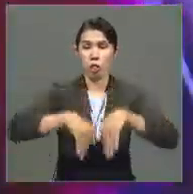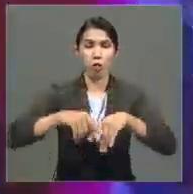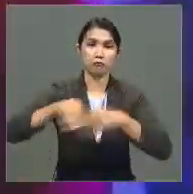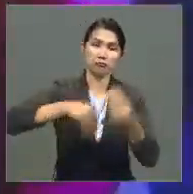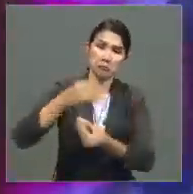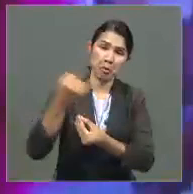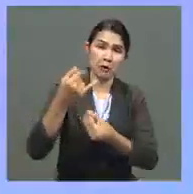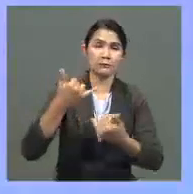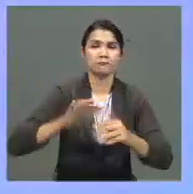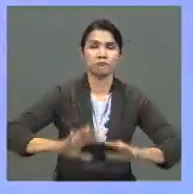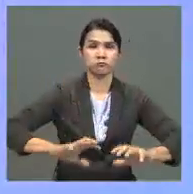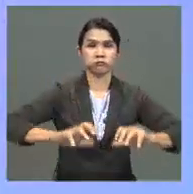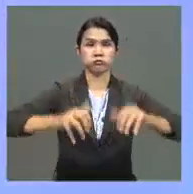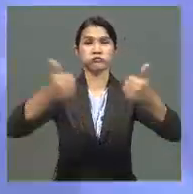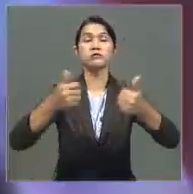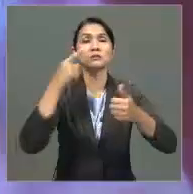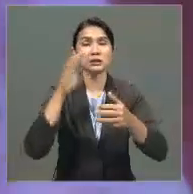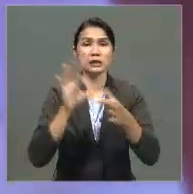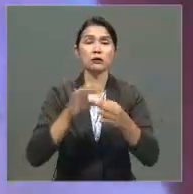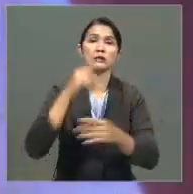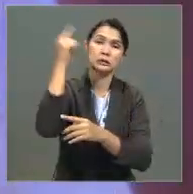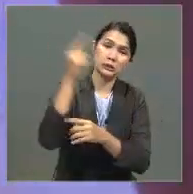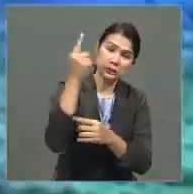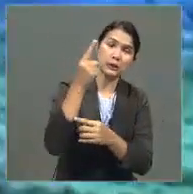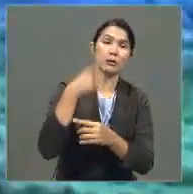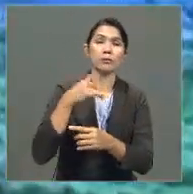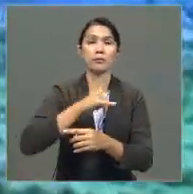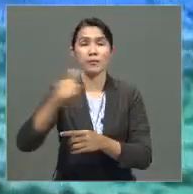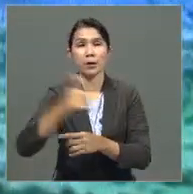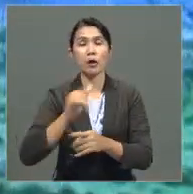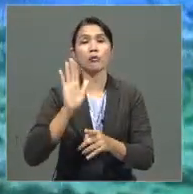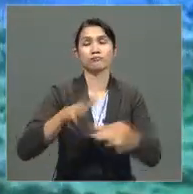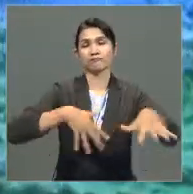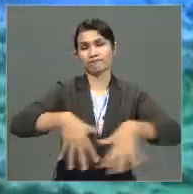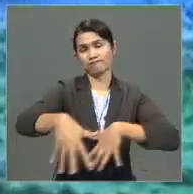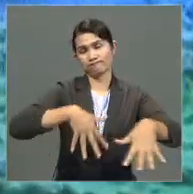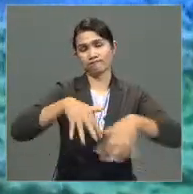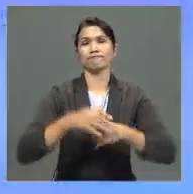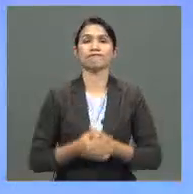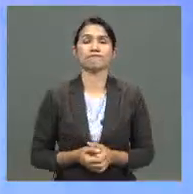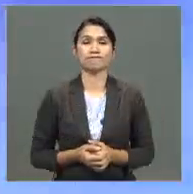ระหว่างประเทศสมาชิกทั้งการค้าชายแดนการท่องเที่ยวและการไปมาหาสู่กันของประชาชนค่ะ